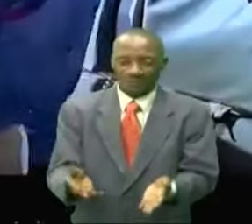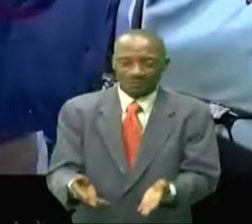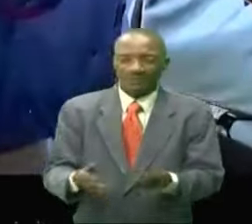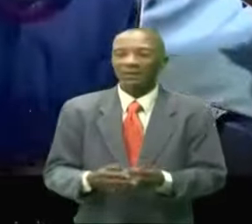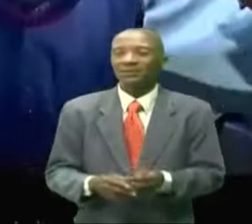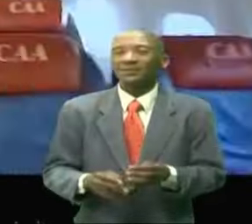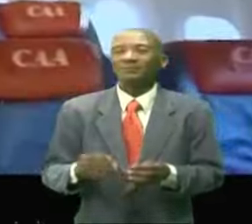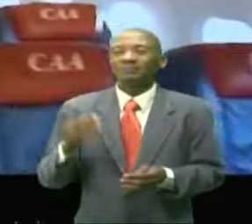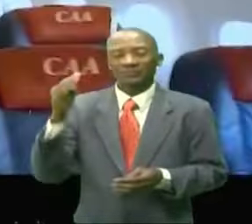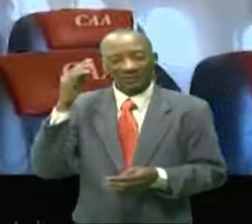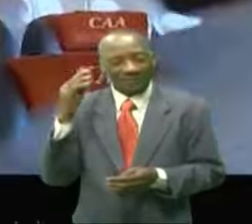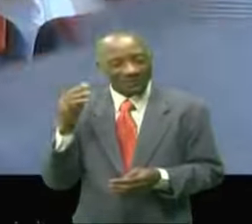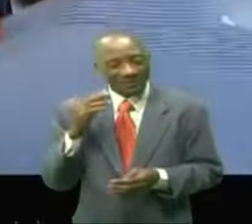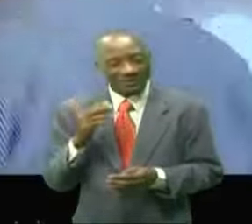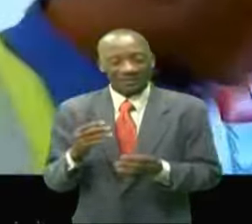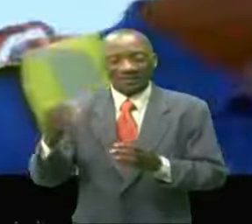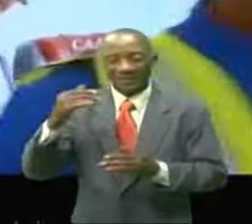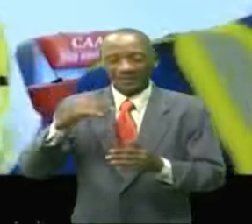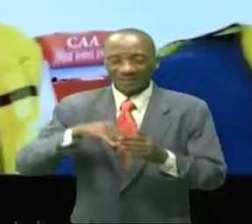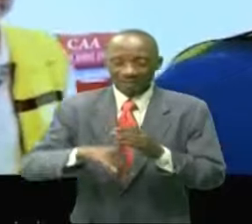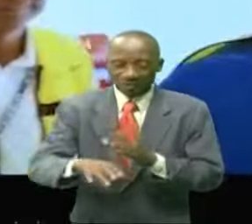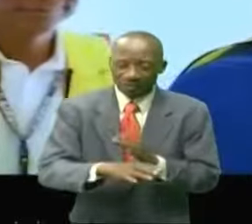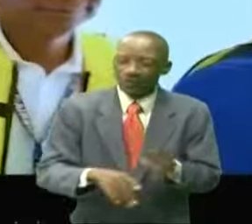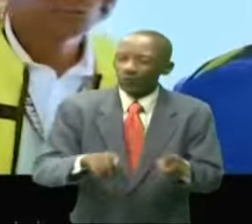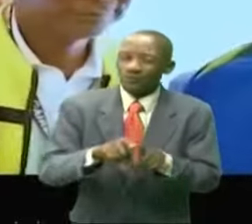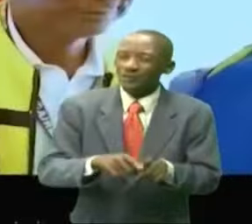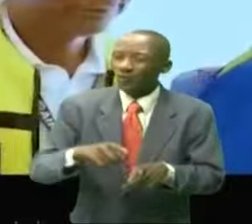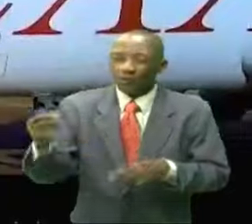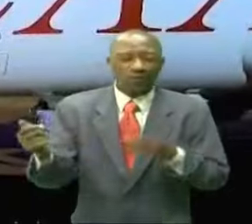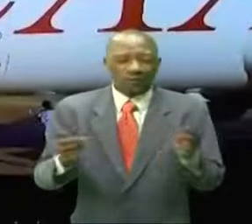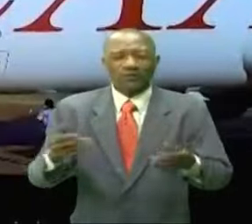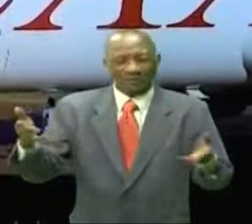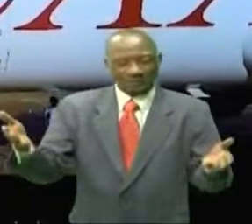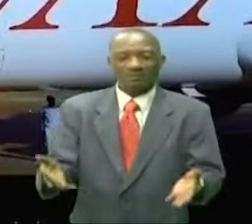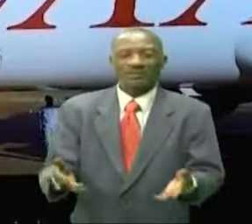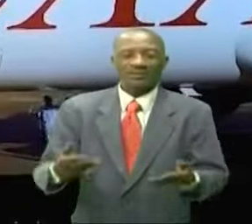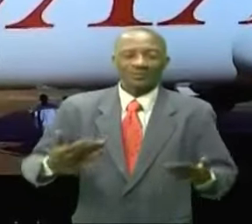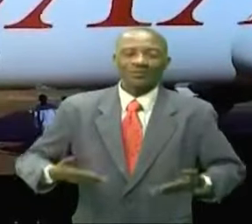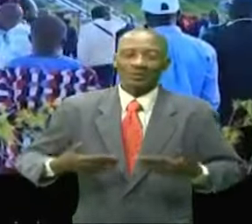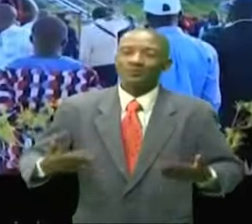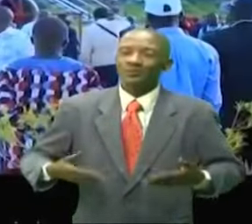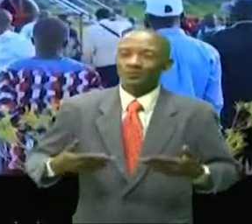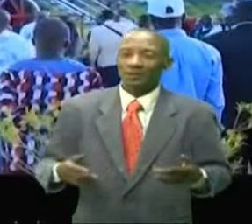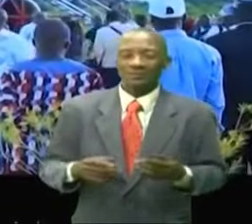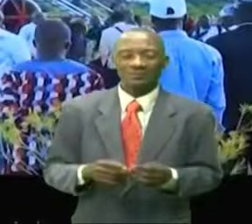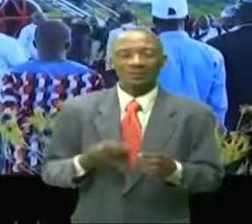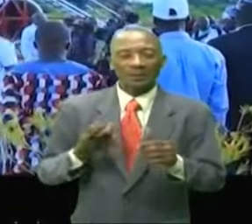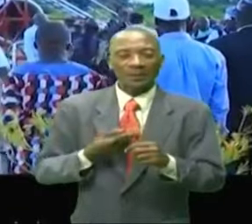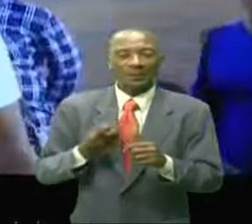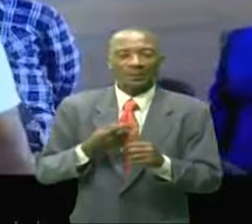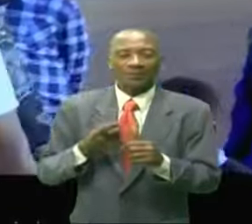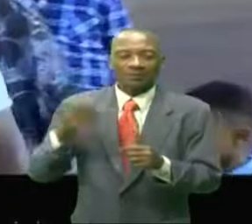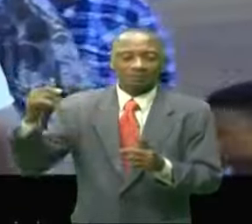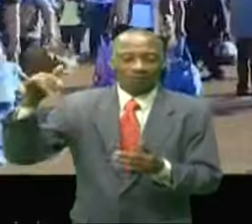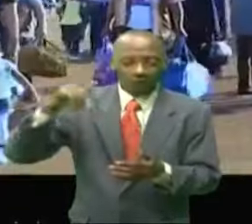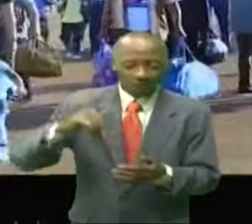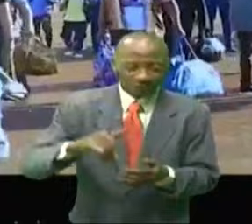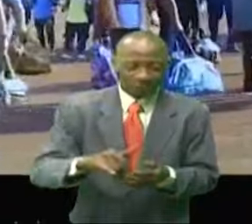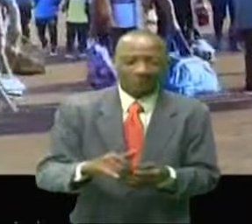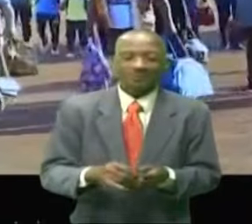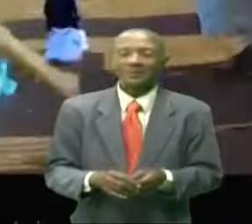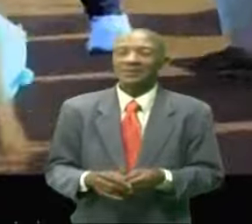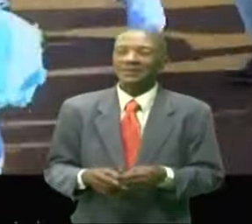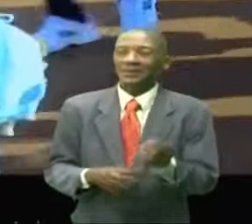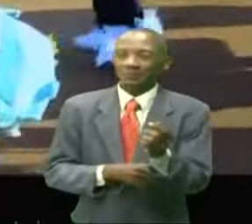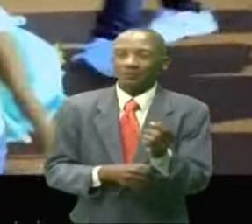le chef coutumier pour se rendre compte de son confort et de sa capacité d'accueil. Pour ce premier vol, il y a eu 123 passagers à l'arrivée et